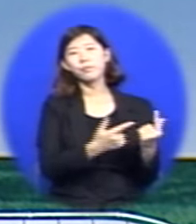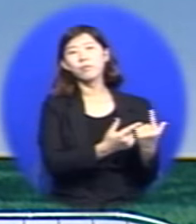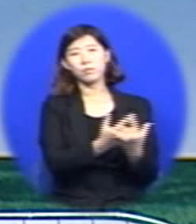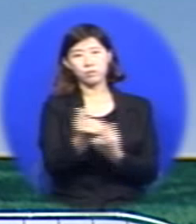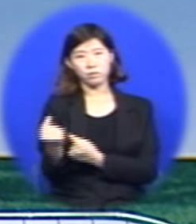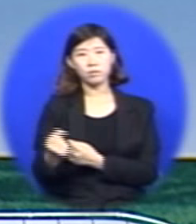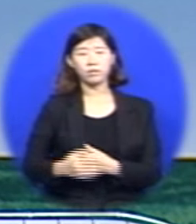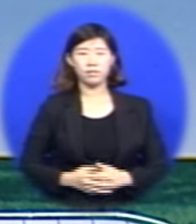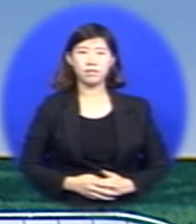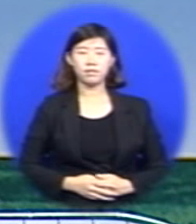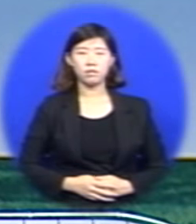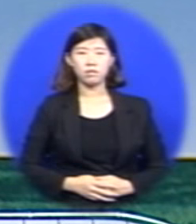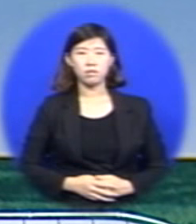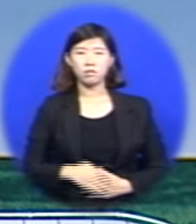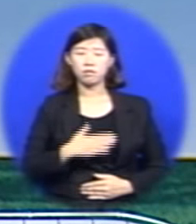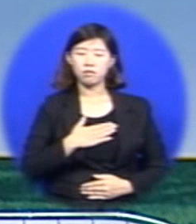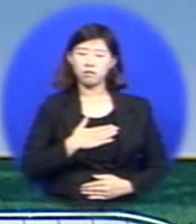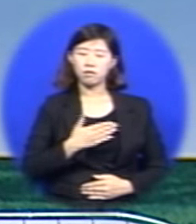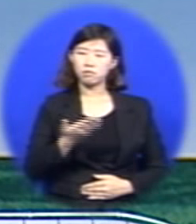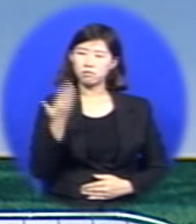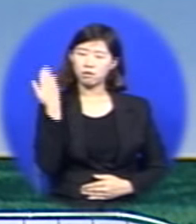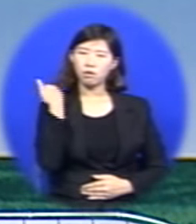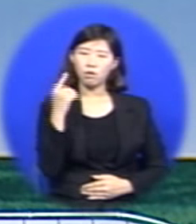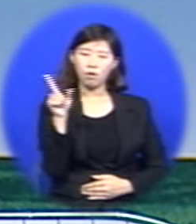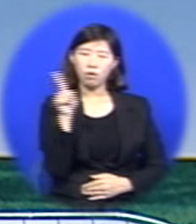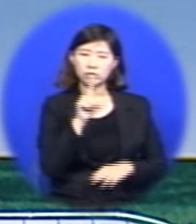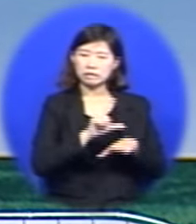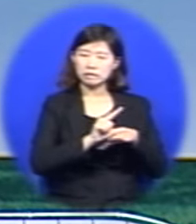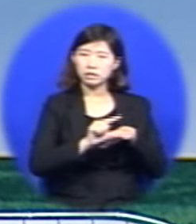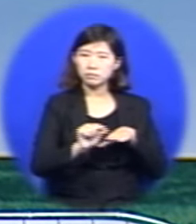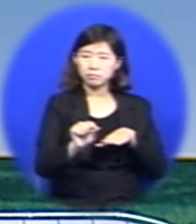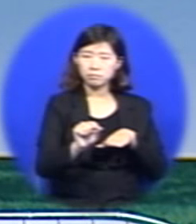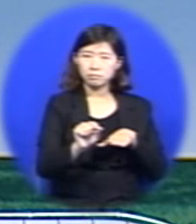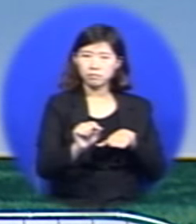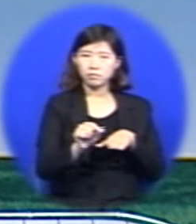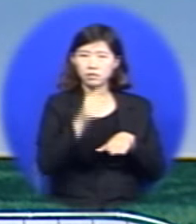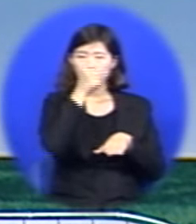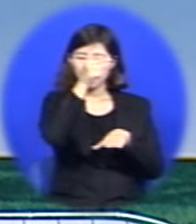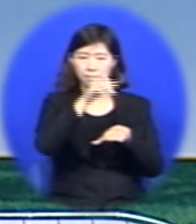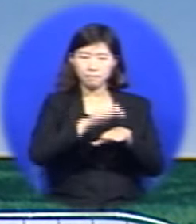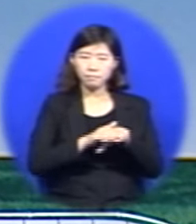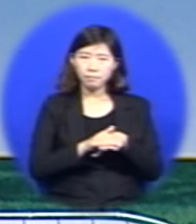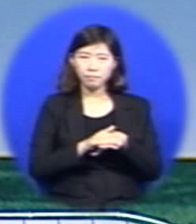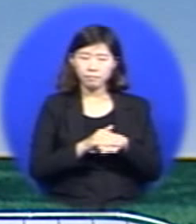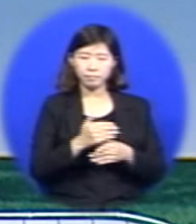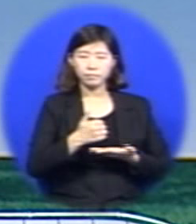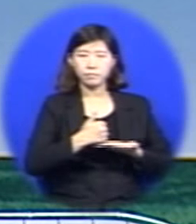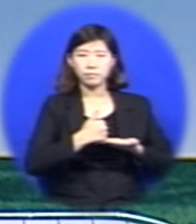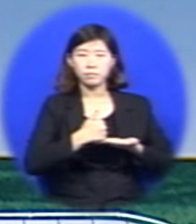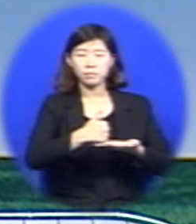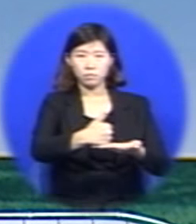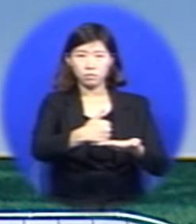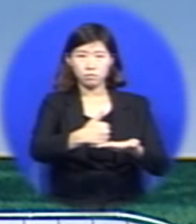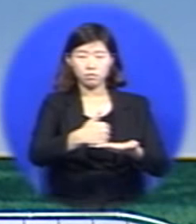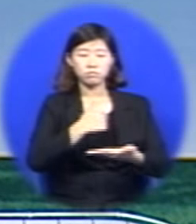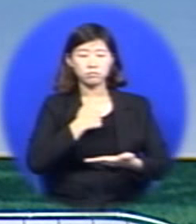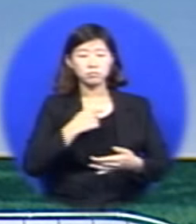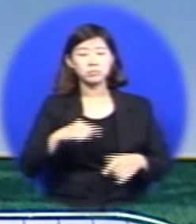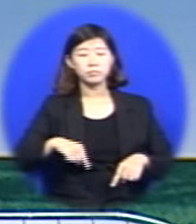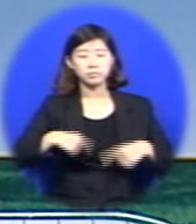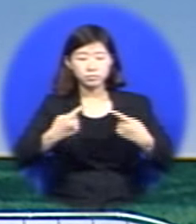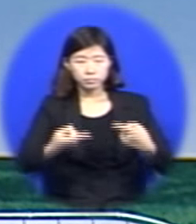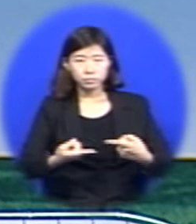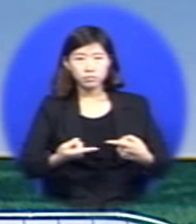제가 한번 어느 지방에 집회를 인도하러 초청을 받아 갔는데 그때 그